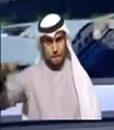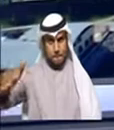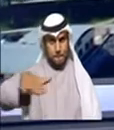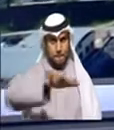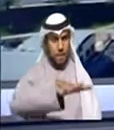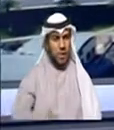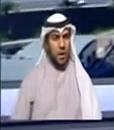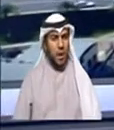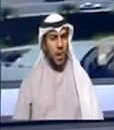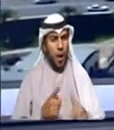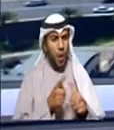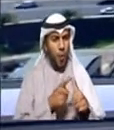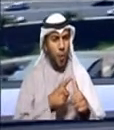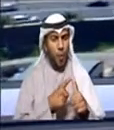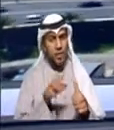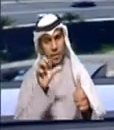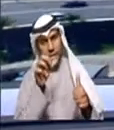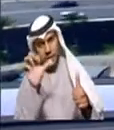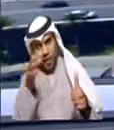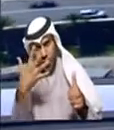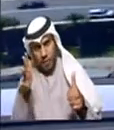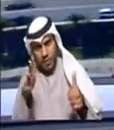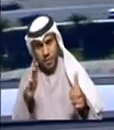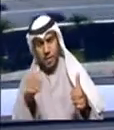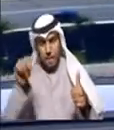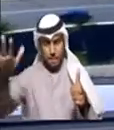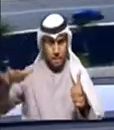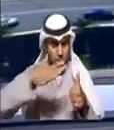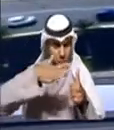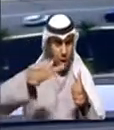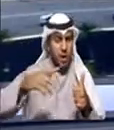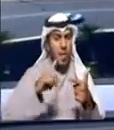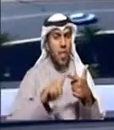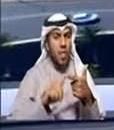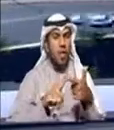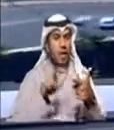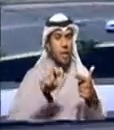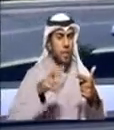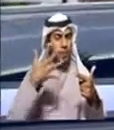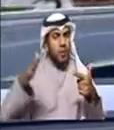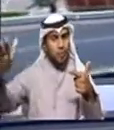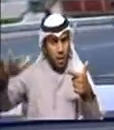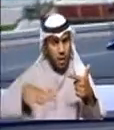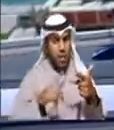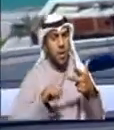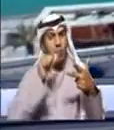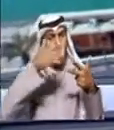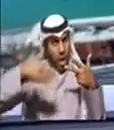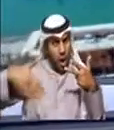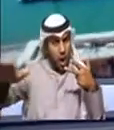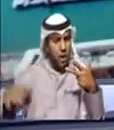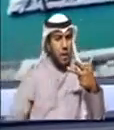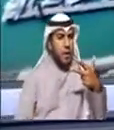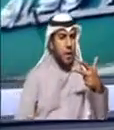فترات الحمل المد الاول الساعه تسعه وتسعه وخمسين دقيقه صباحا المد الثاني ستين وخمسه وخمسين والجزر الاول الساعه ثلاثه ثلاثه